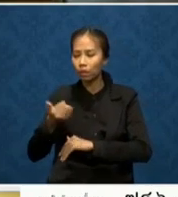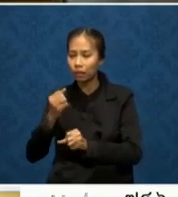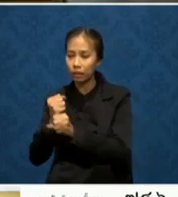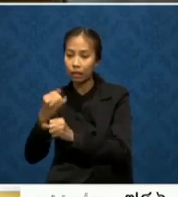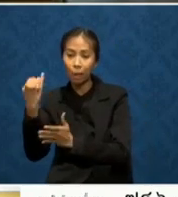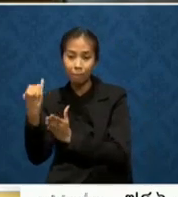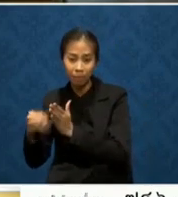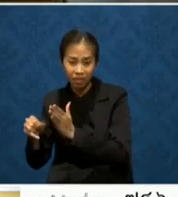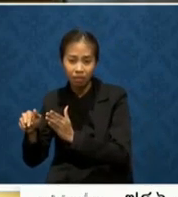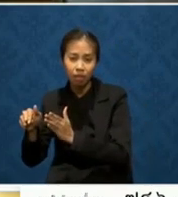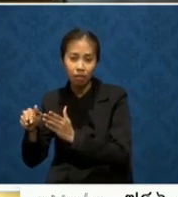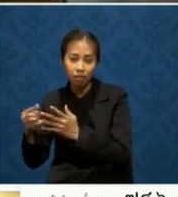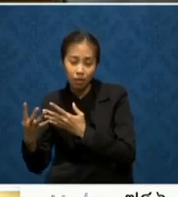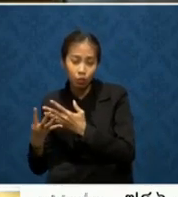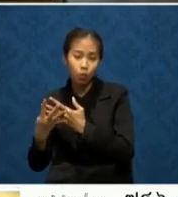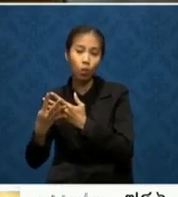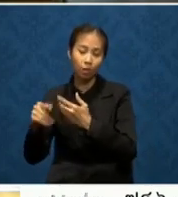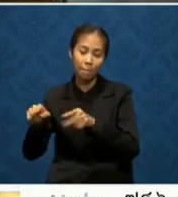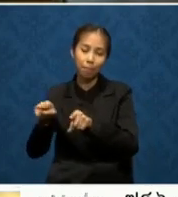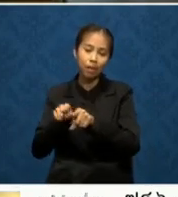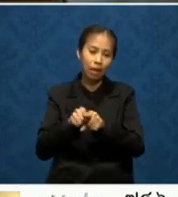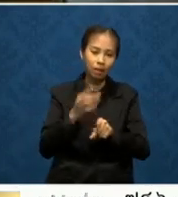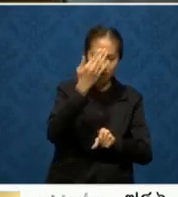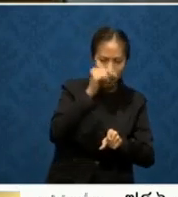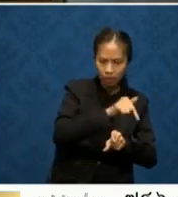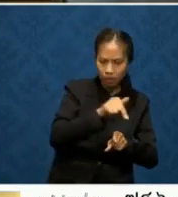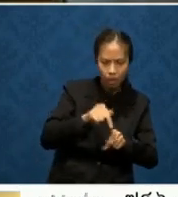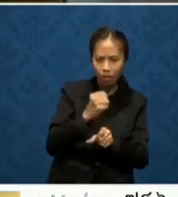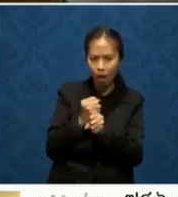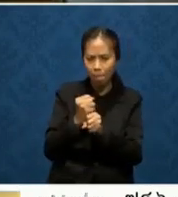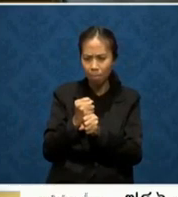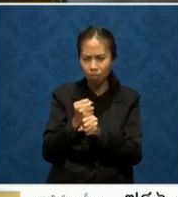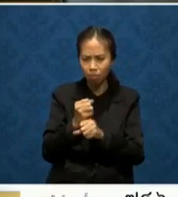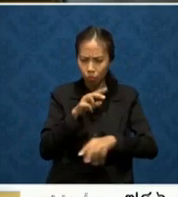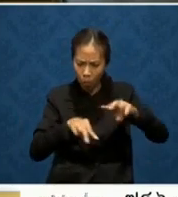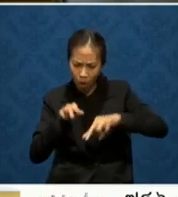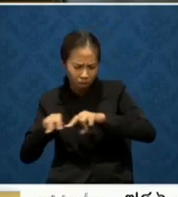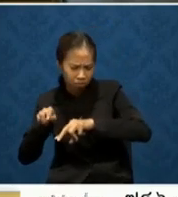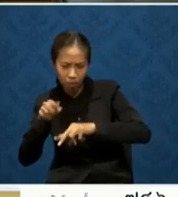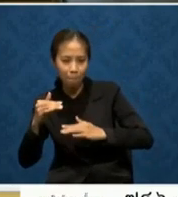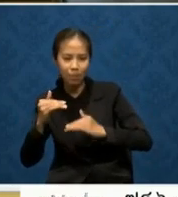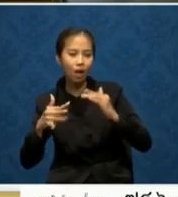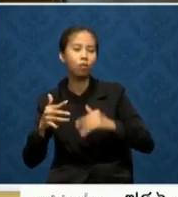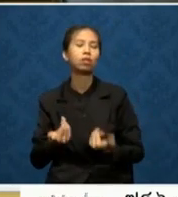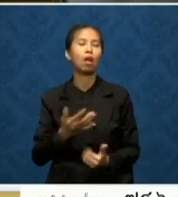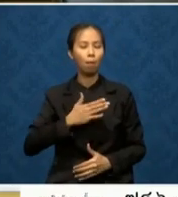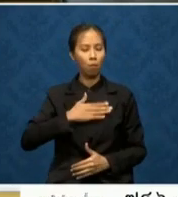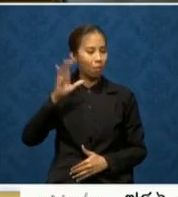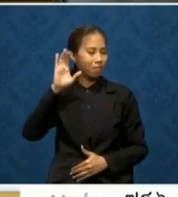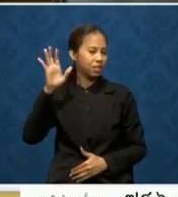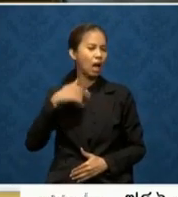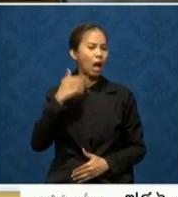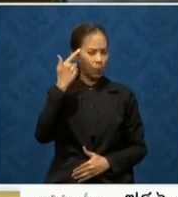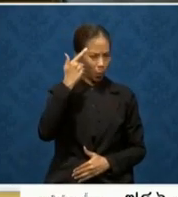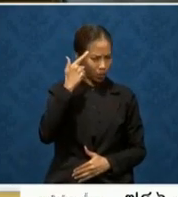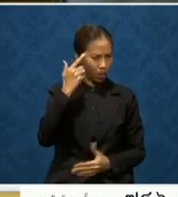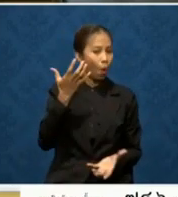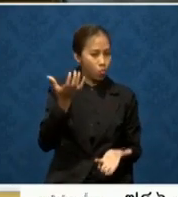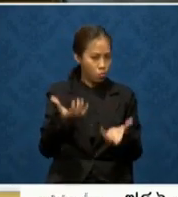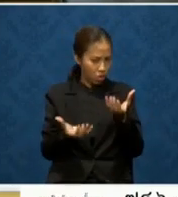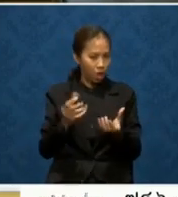เรื่องนี้ผมไม่เชื่อผมคิดว่าระบบยุติธรรมของเราเสมอภาคเท่าเทียมก็เป็นโจทย์